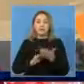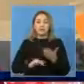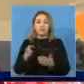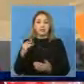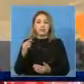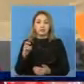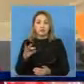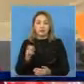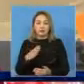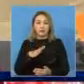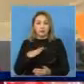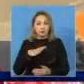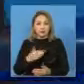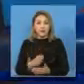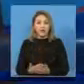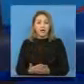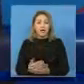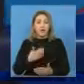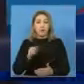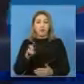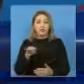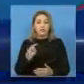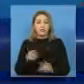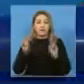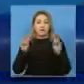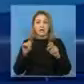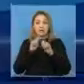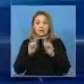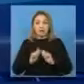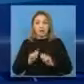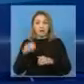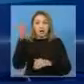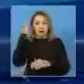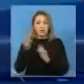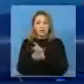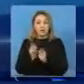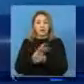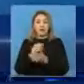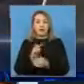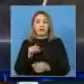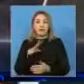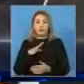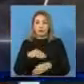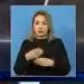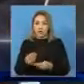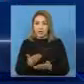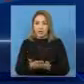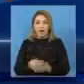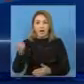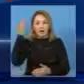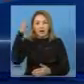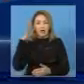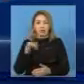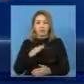драматург Серік Асылбекұлы иеленсе, Қуандық Шаңғытбаев атындағы сыйлық ақын аудармашы Байбота Қошым Ноғайға бұйырды. Ақын